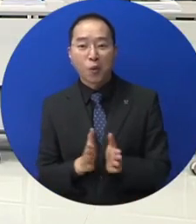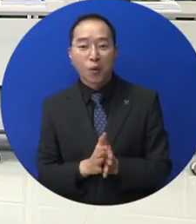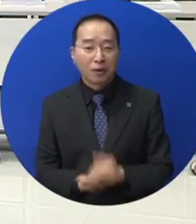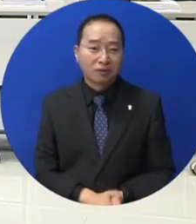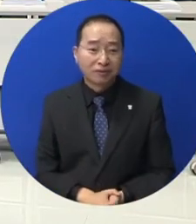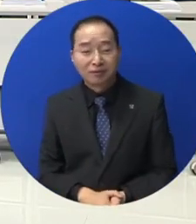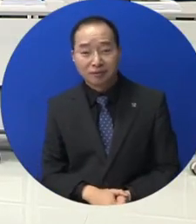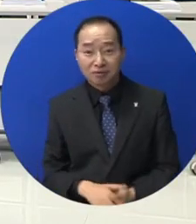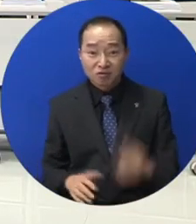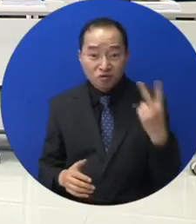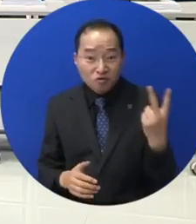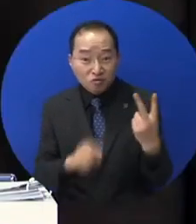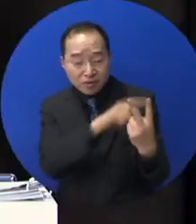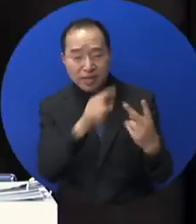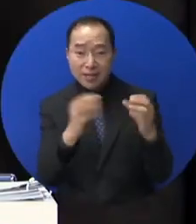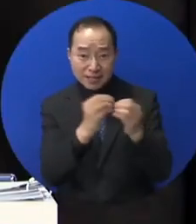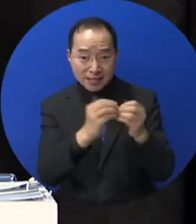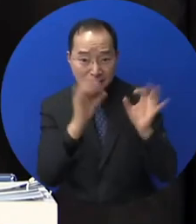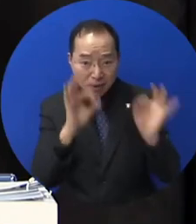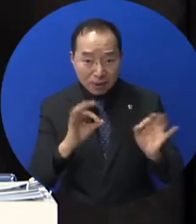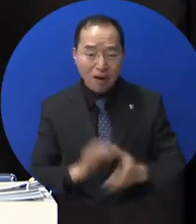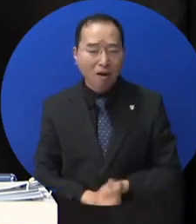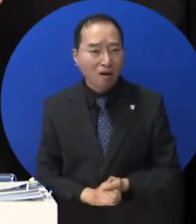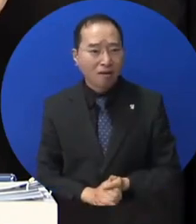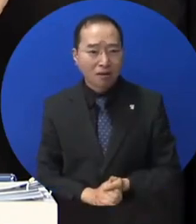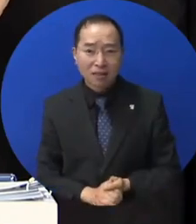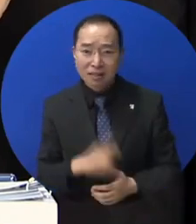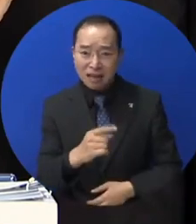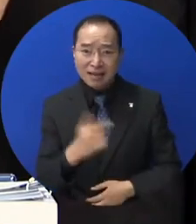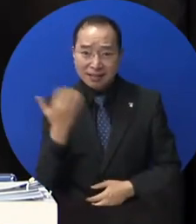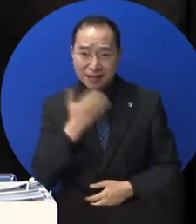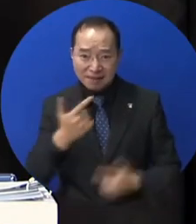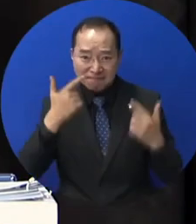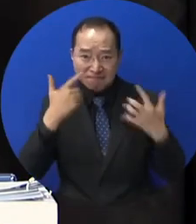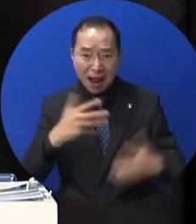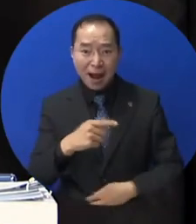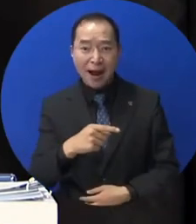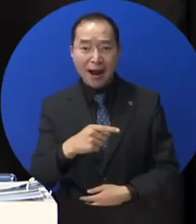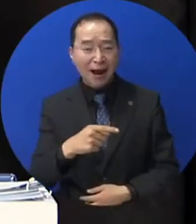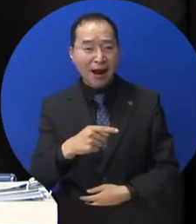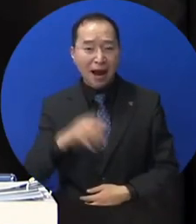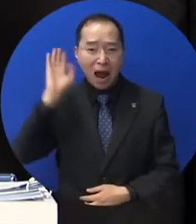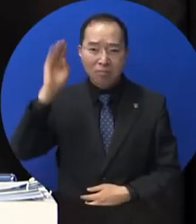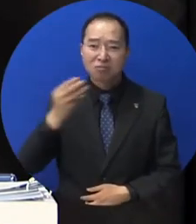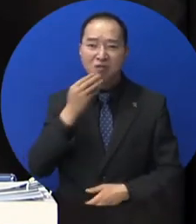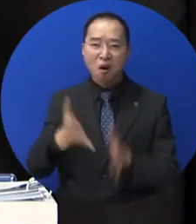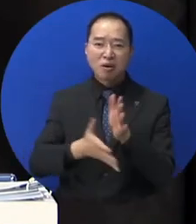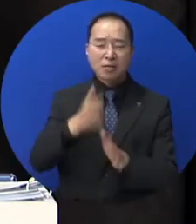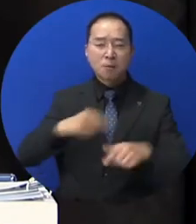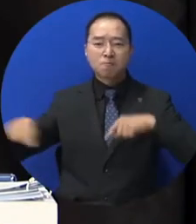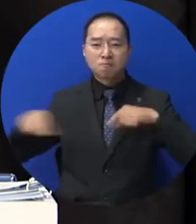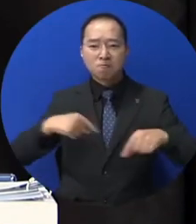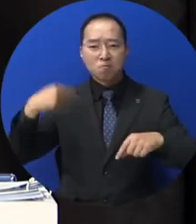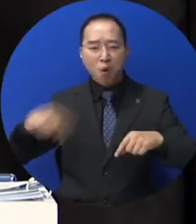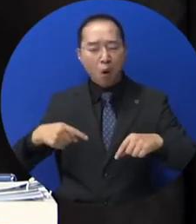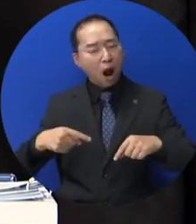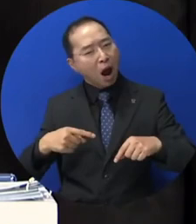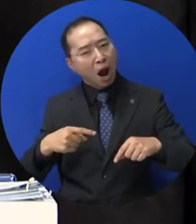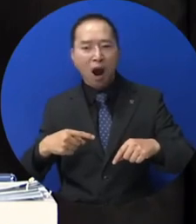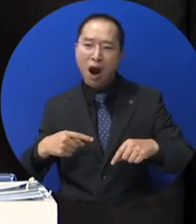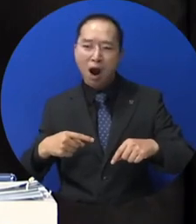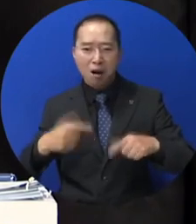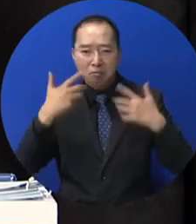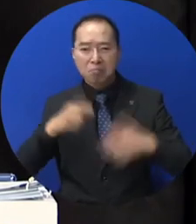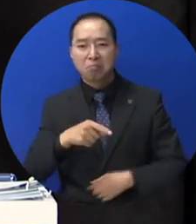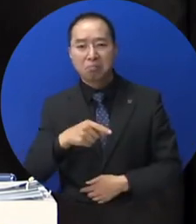두 분의 저 글을 보니까요. 개성이 딱 드러나지 않습니까? 그리고 앞으로 어떤 시정을 펼칠지도 예상이 되는데